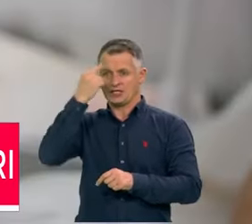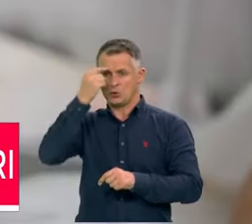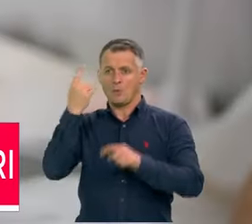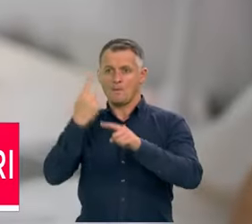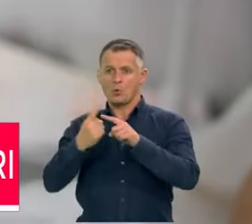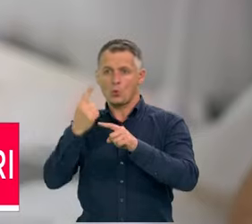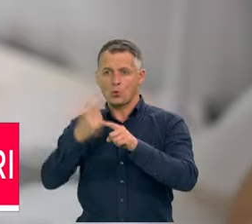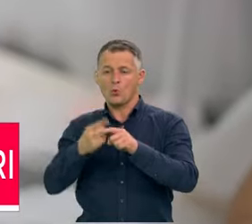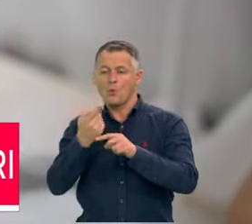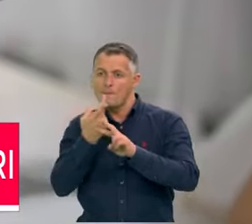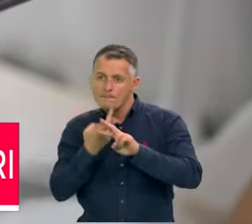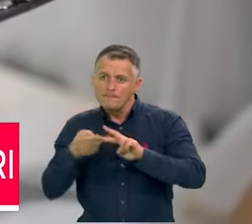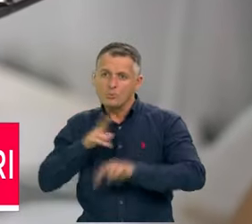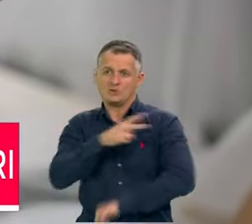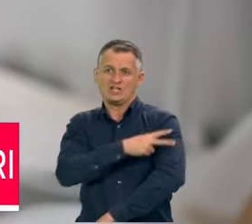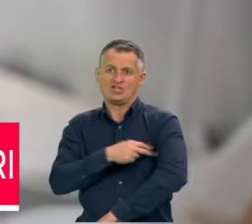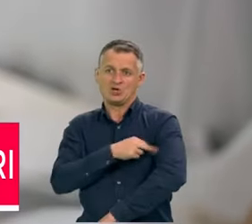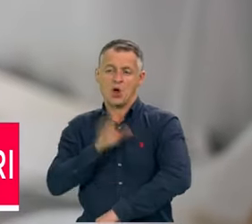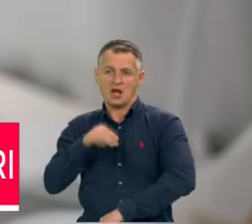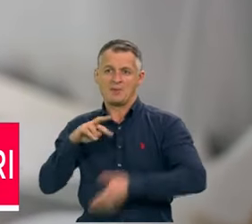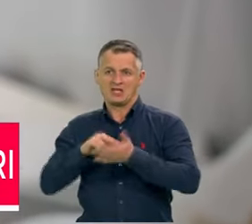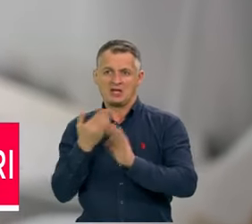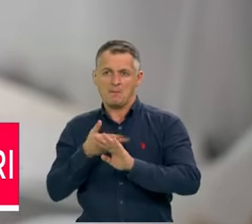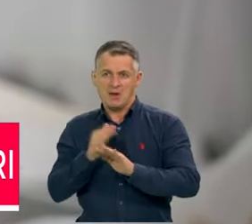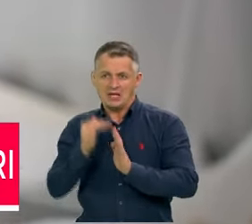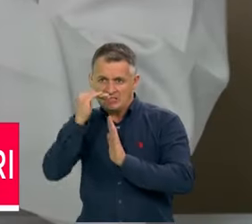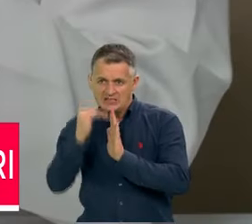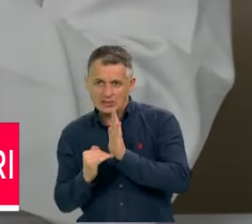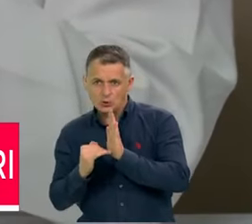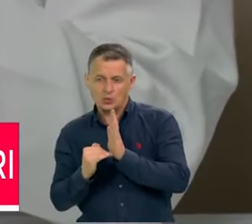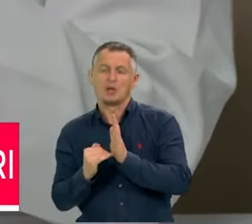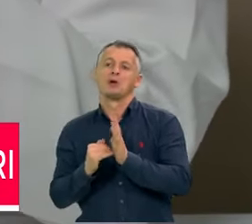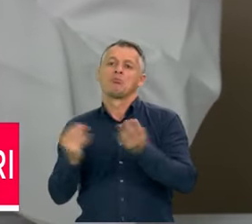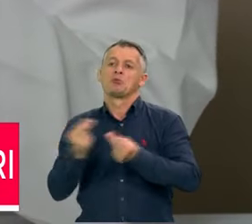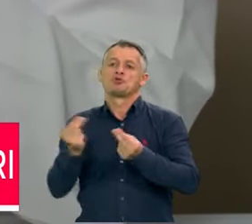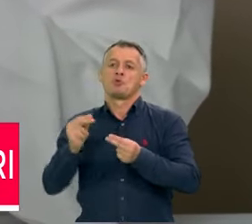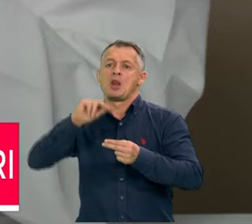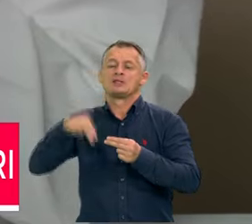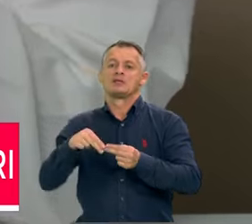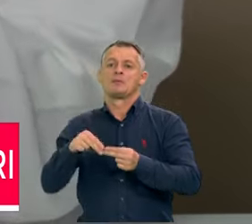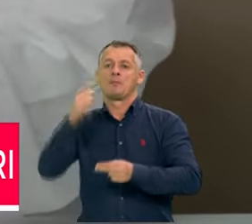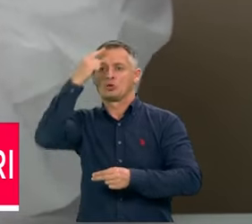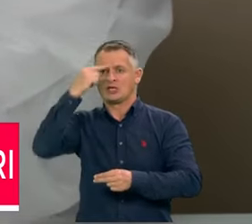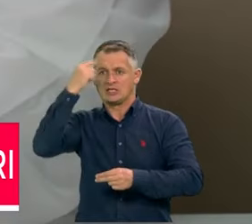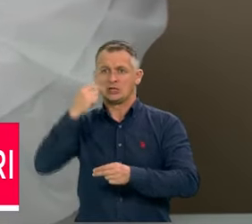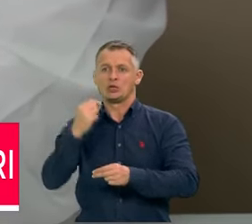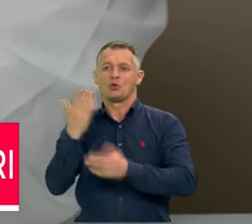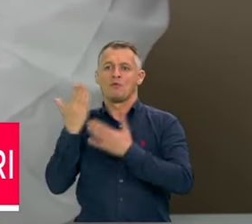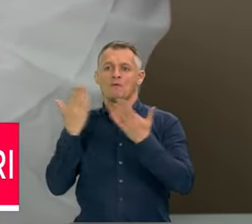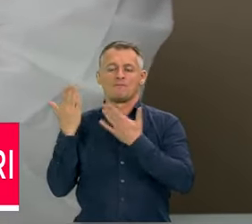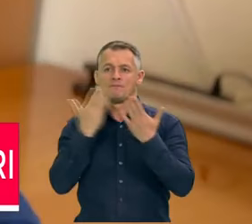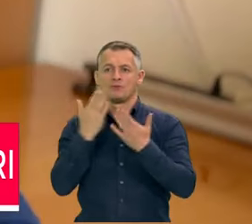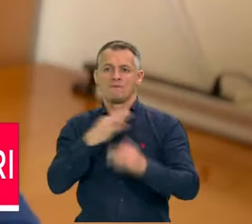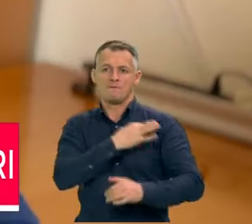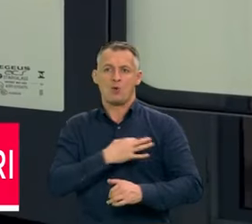mai mai scăzută după cum i ați i ați și numit De ce nu ai lăsat asistentul medical cu studii superioare să se